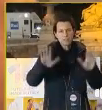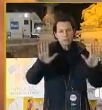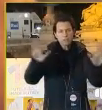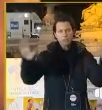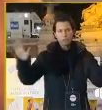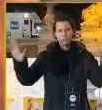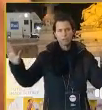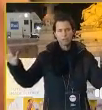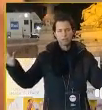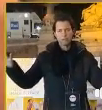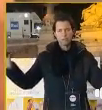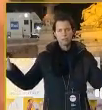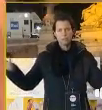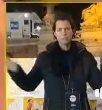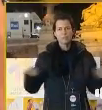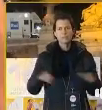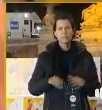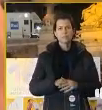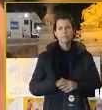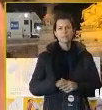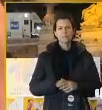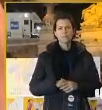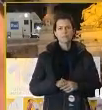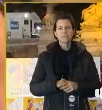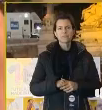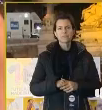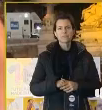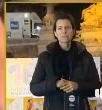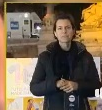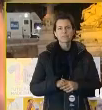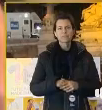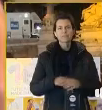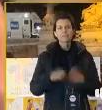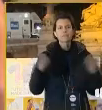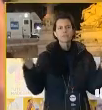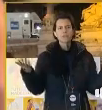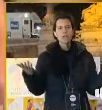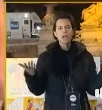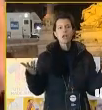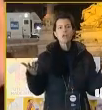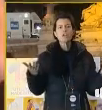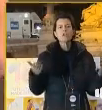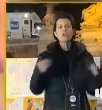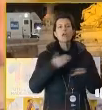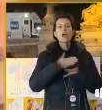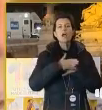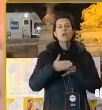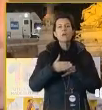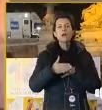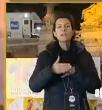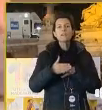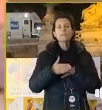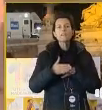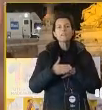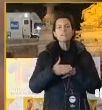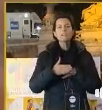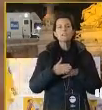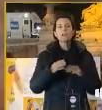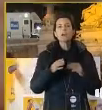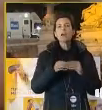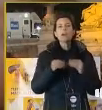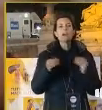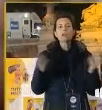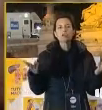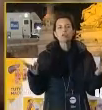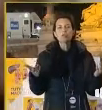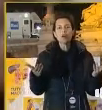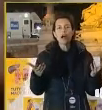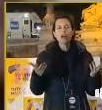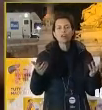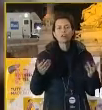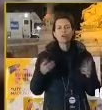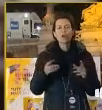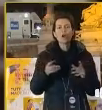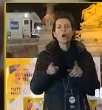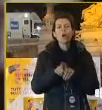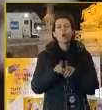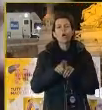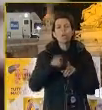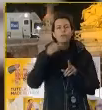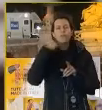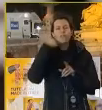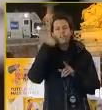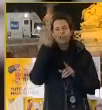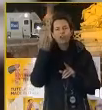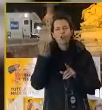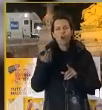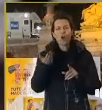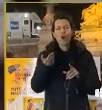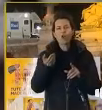Fermi. E allora si sono sciolti, hanno anche quel senso finto di vergogna di togliere magari mezzo